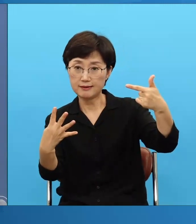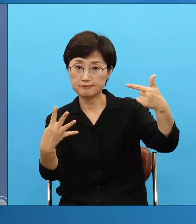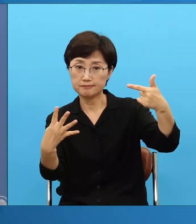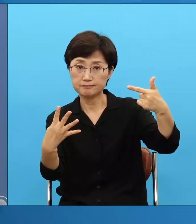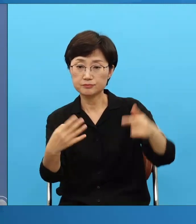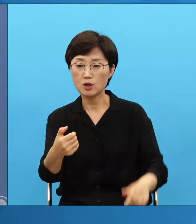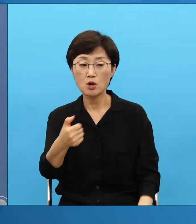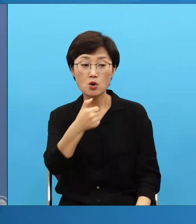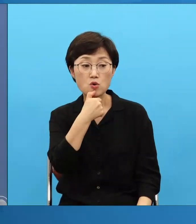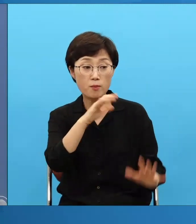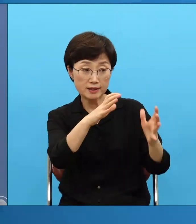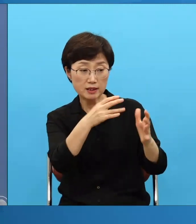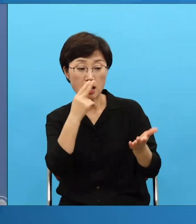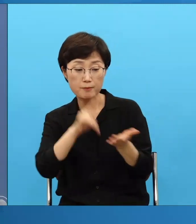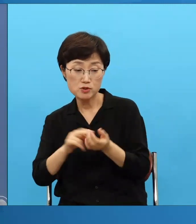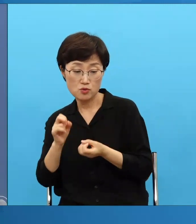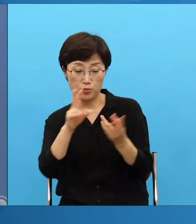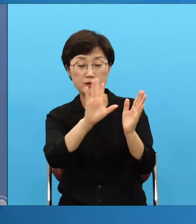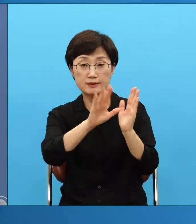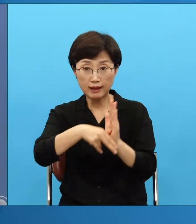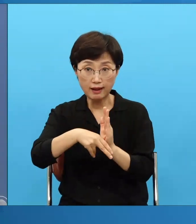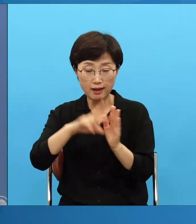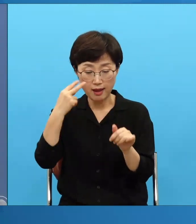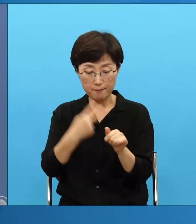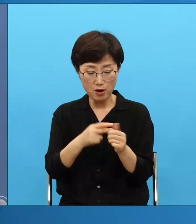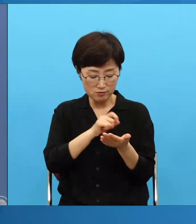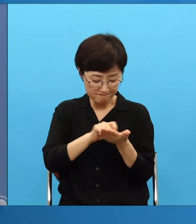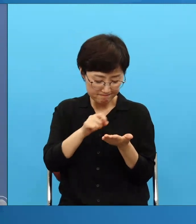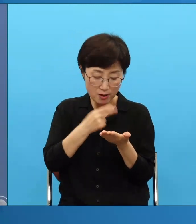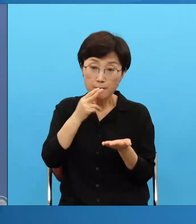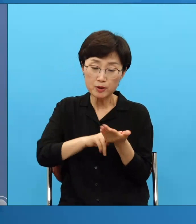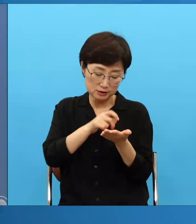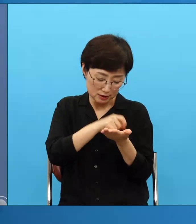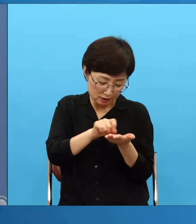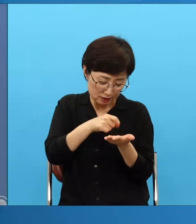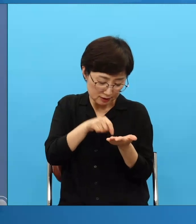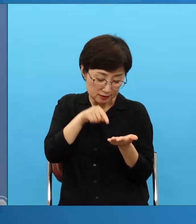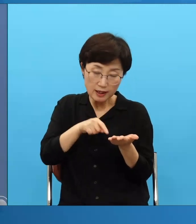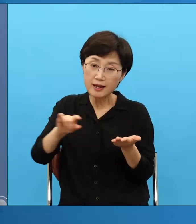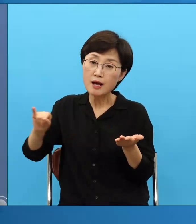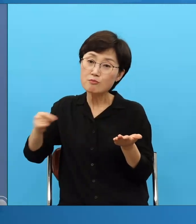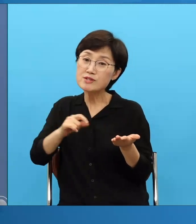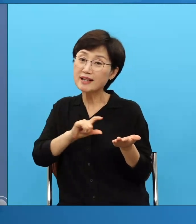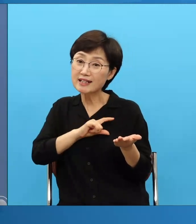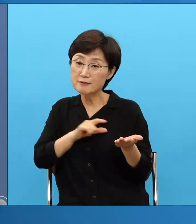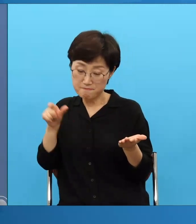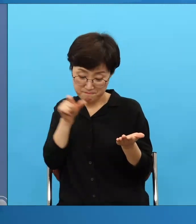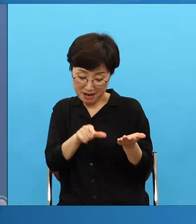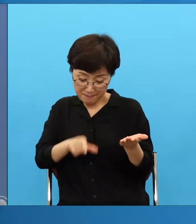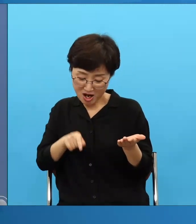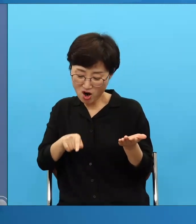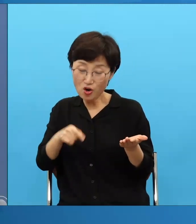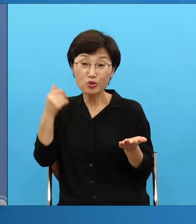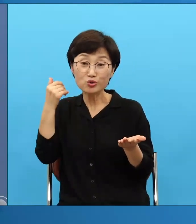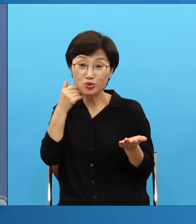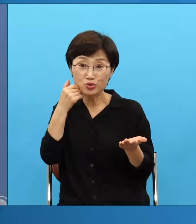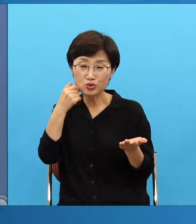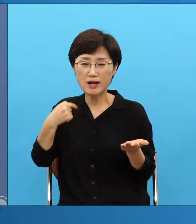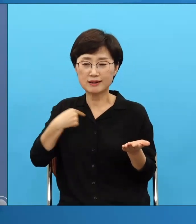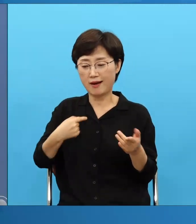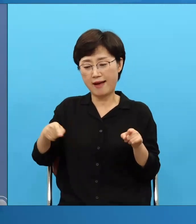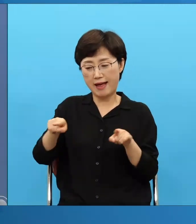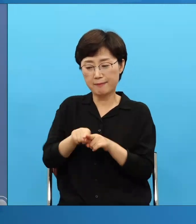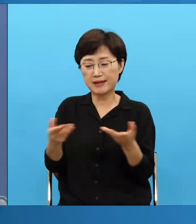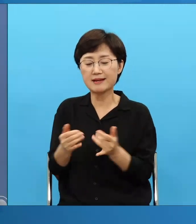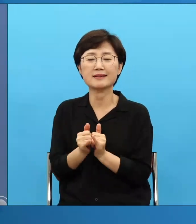저 로마에 편지 보낼 때 바울의 기도 속에요. 동역자. And in Romans chapter 16 verse 3 to 4 he says that they are my committed workers. They are my